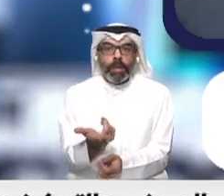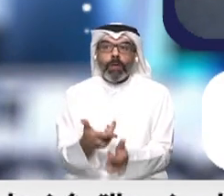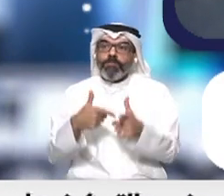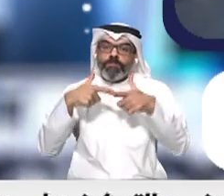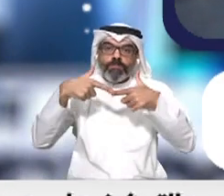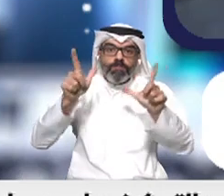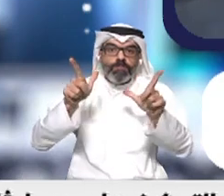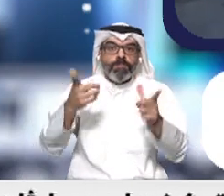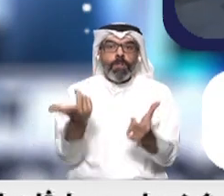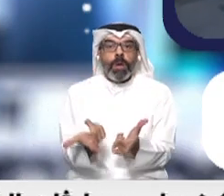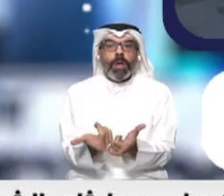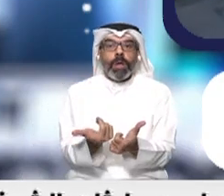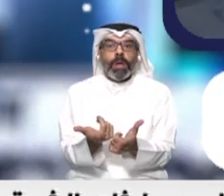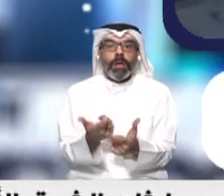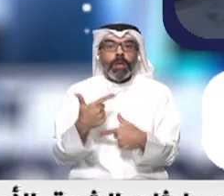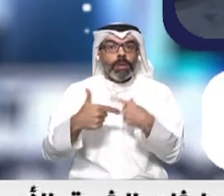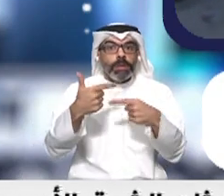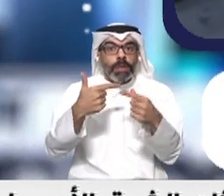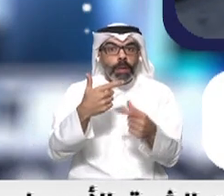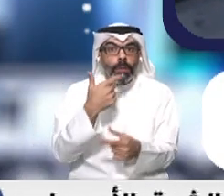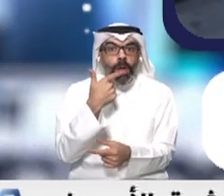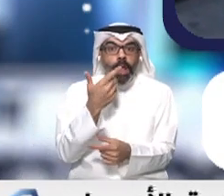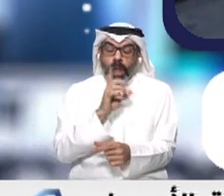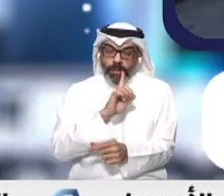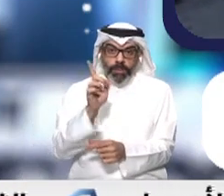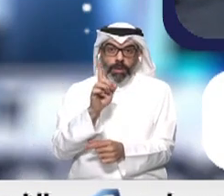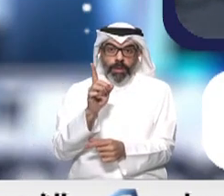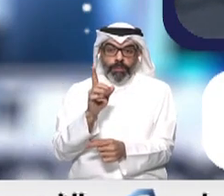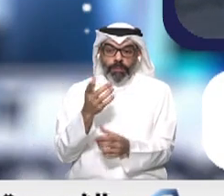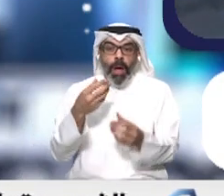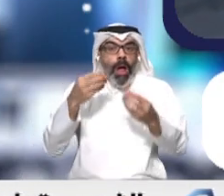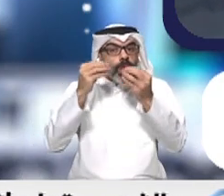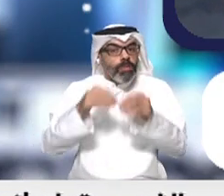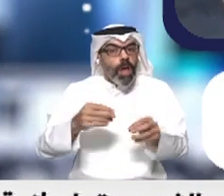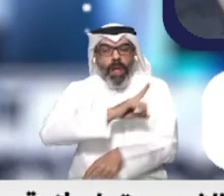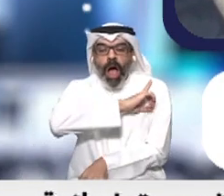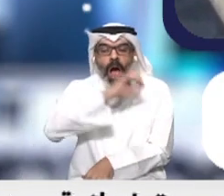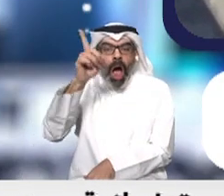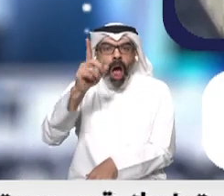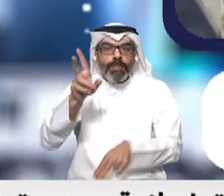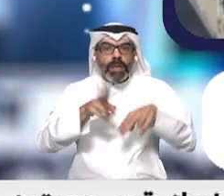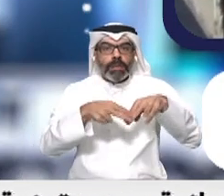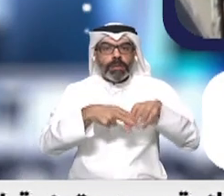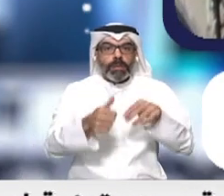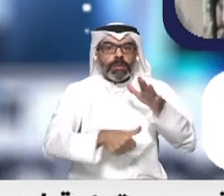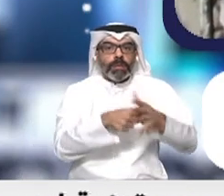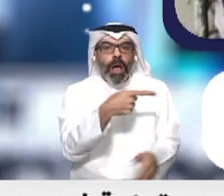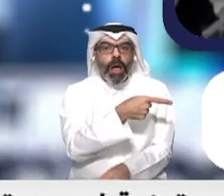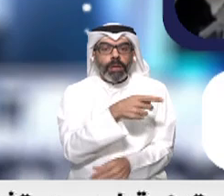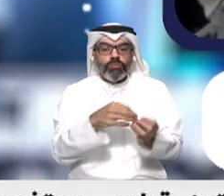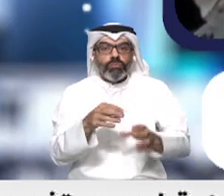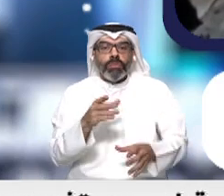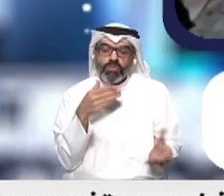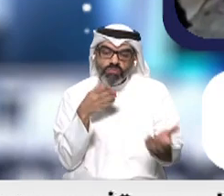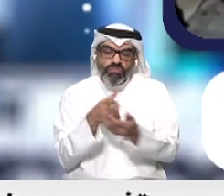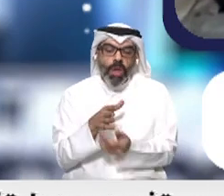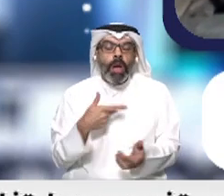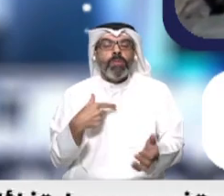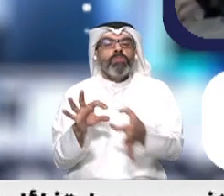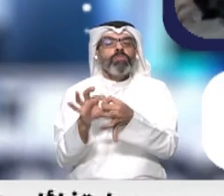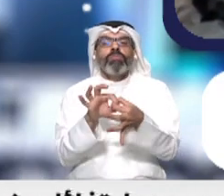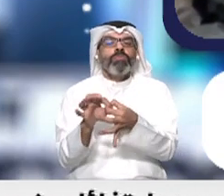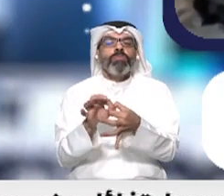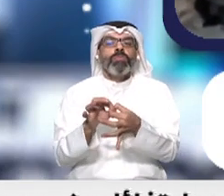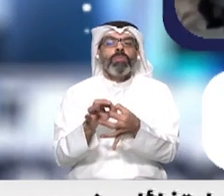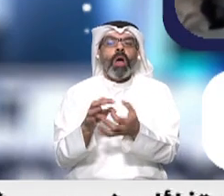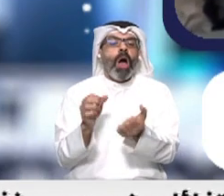أن السنوار الذي عرف بأنه لا يقدم أي تنازلات بالتأكيد هو سيدخل هذه الصفقة حتى تحسب